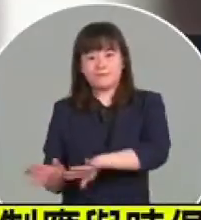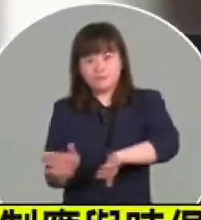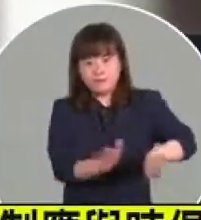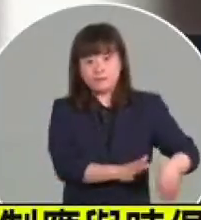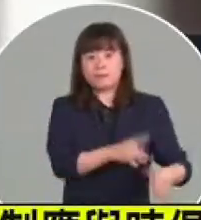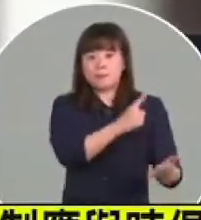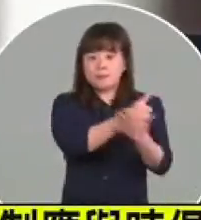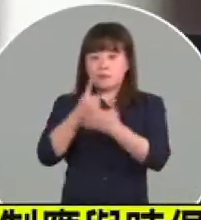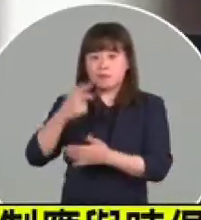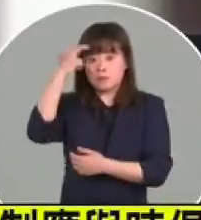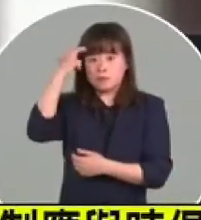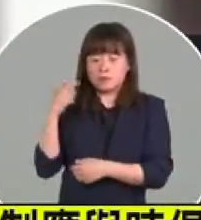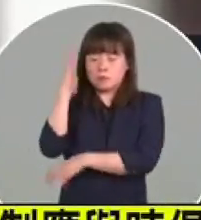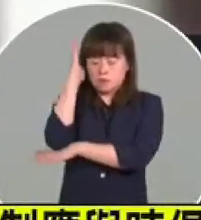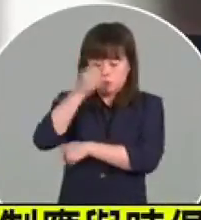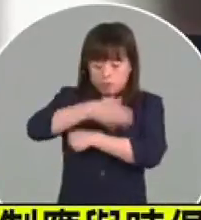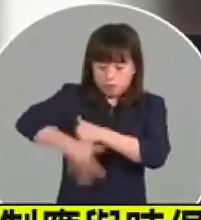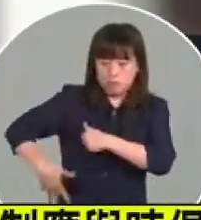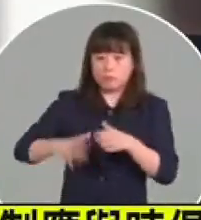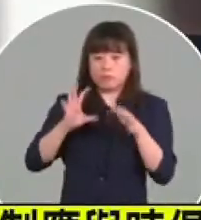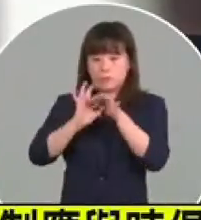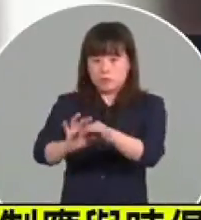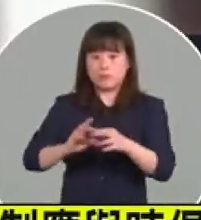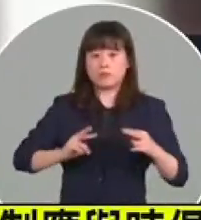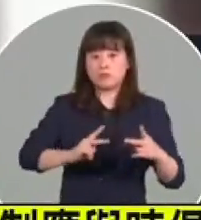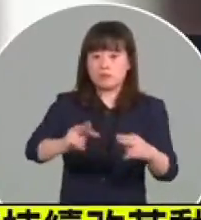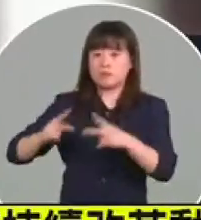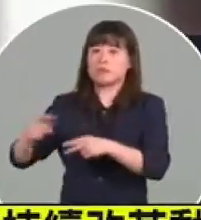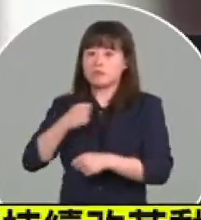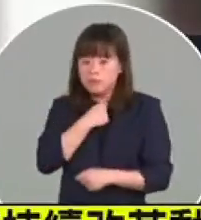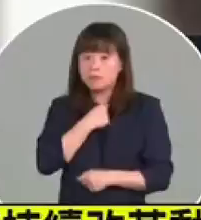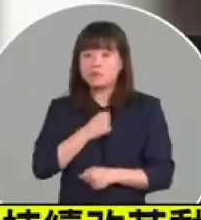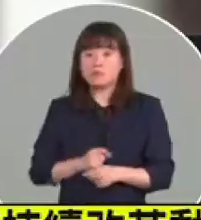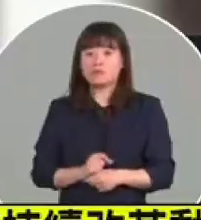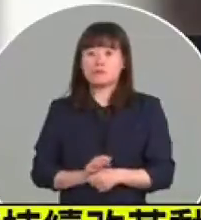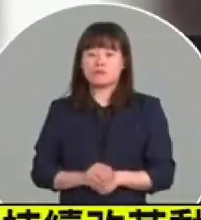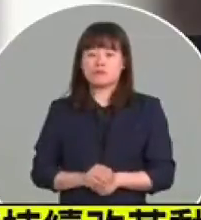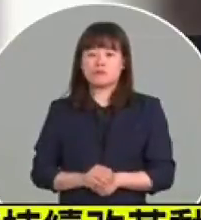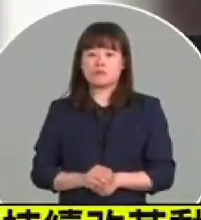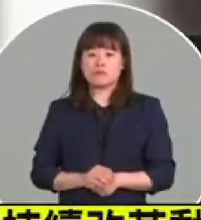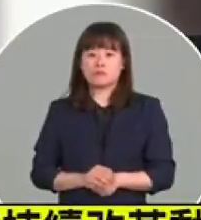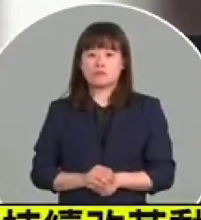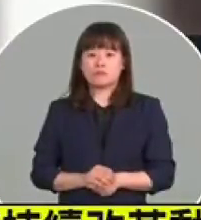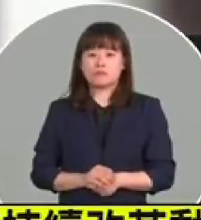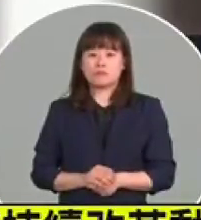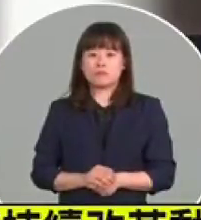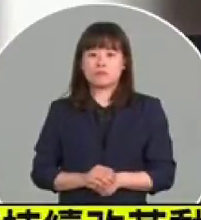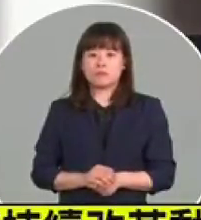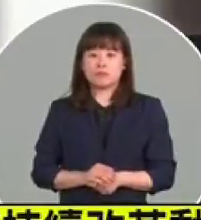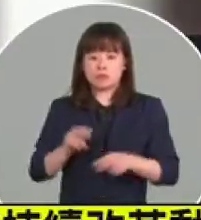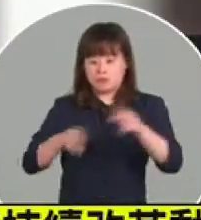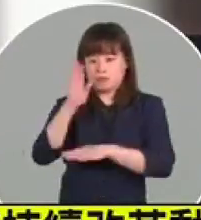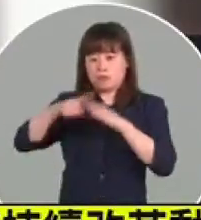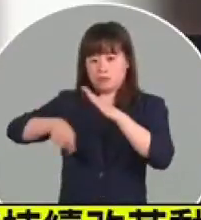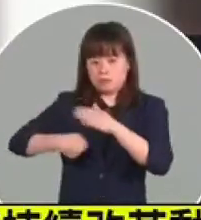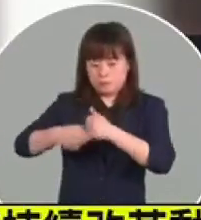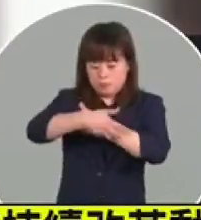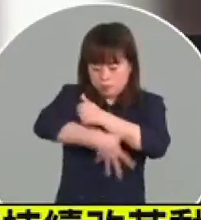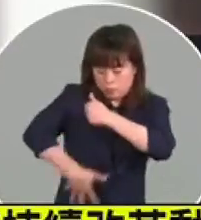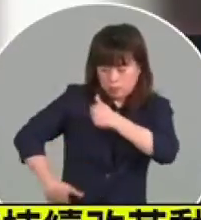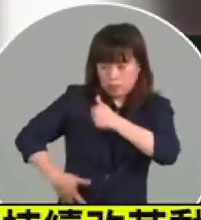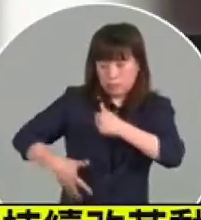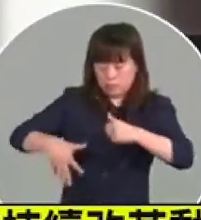外，所有的宪政机关都要持续的改革的脚步。行政院组